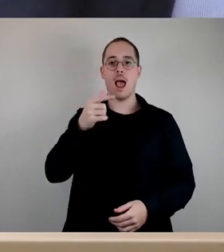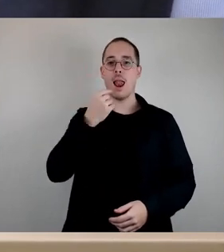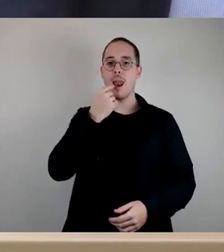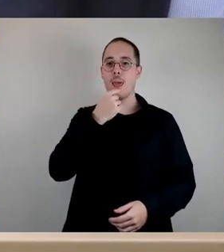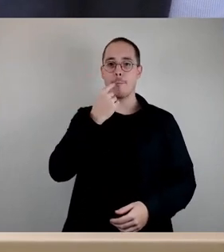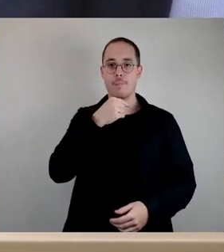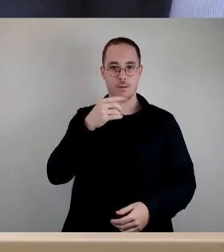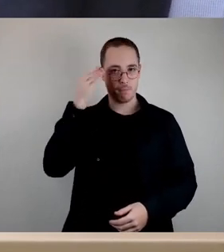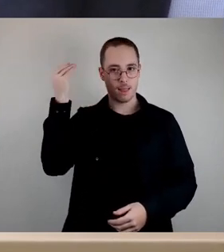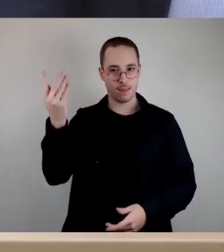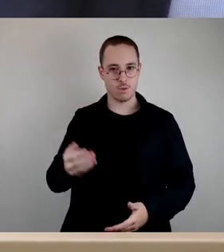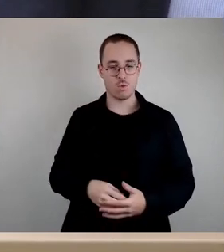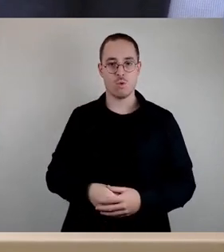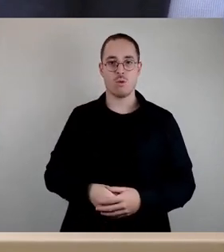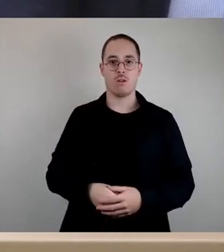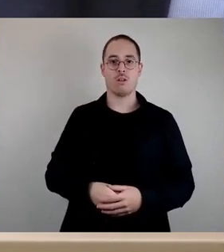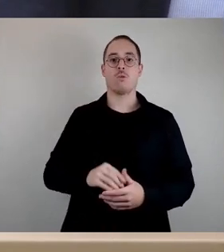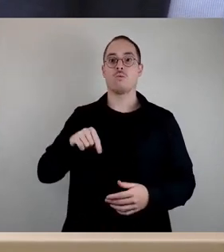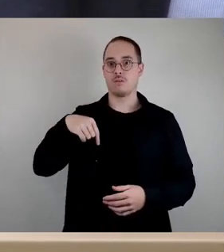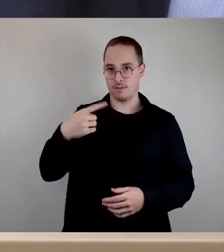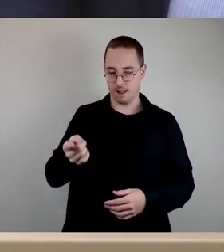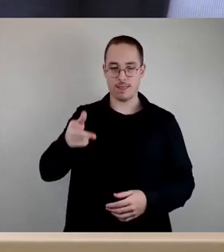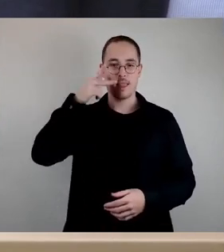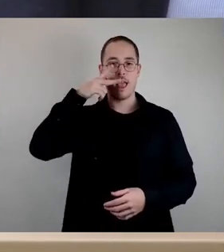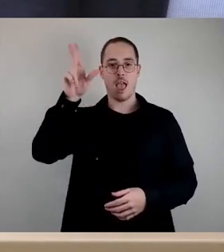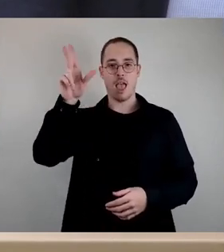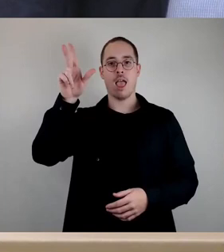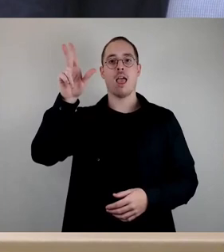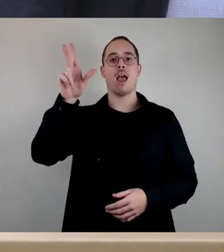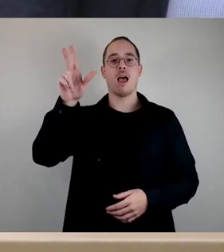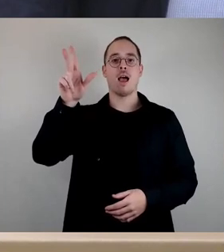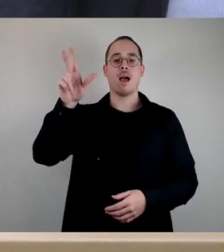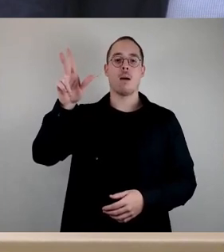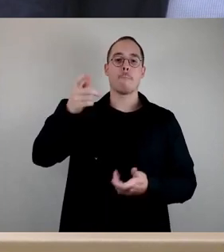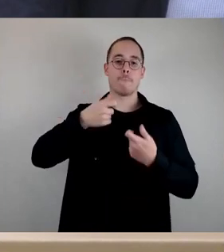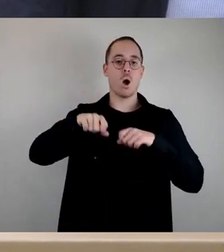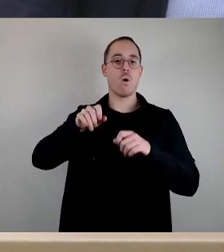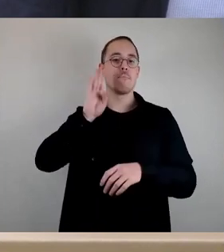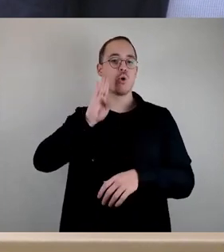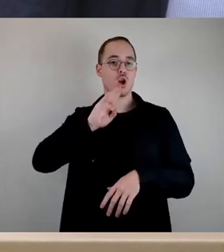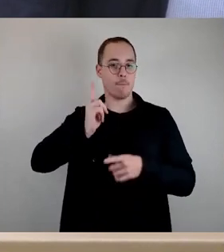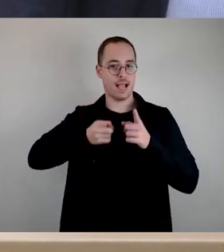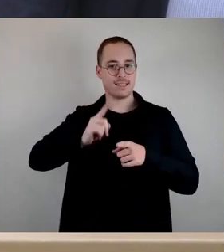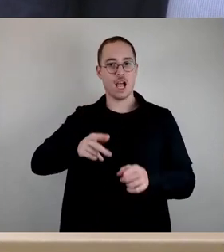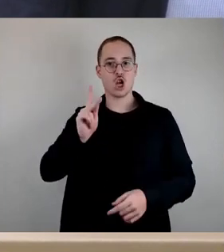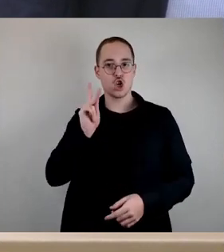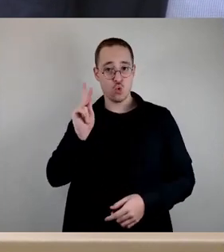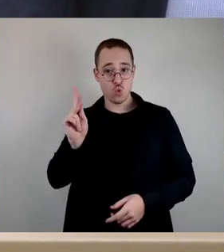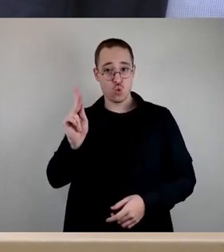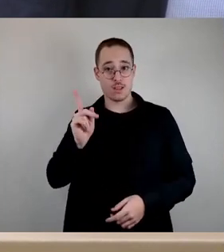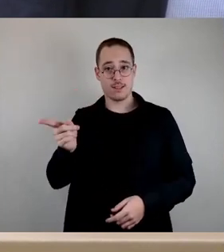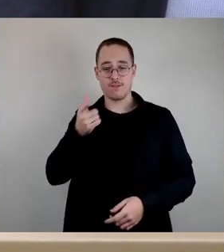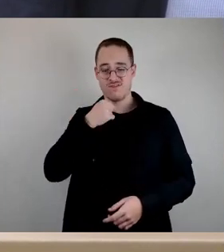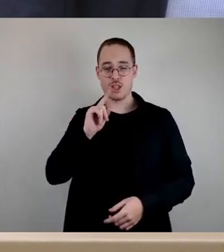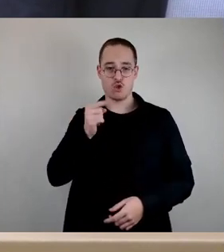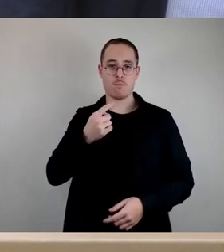weit einzuordnen, dann ist angedacht, dass Herr Baubürgermeister Kühn nochmal dazu sich äußert. Dann haben wir noch die Auszeit und dann